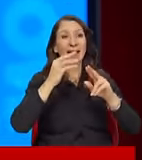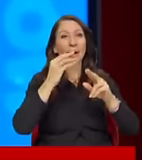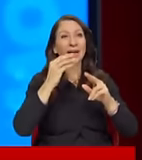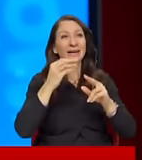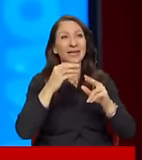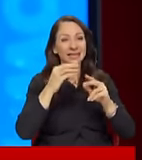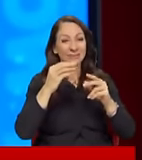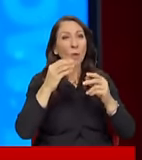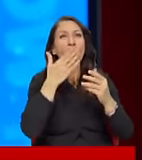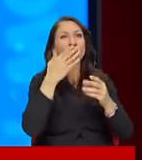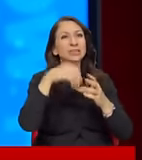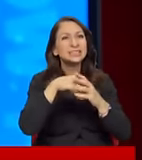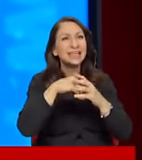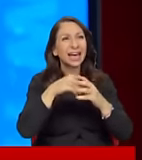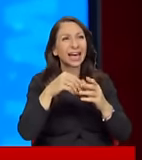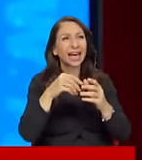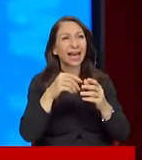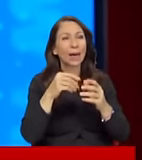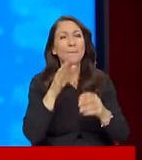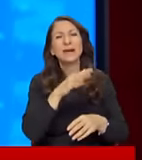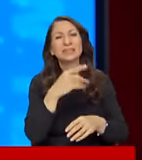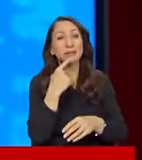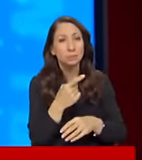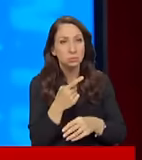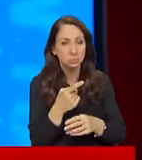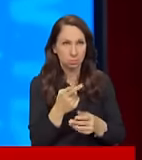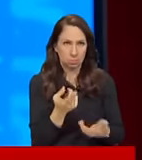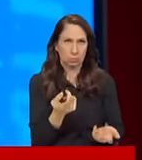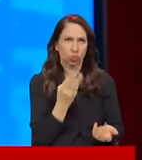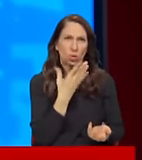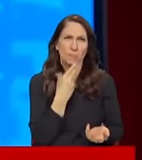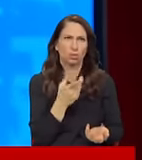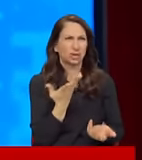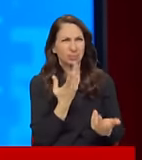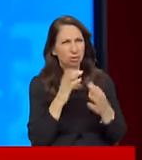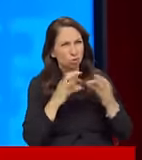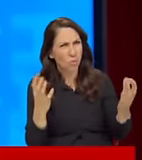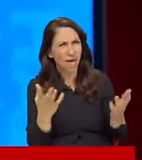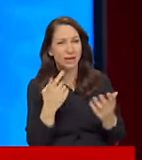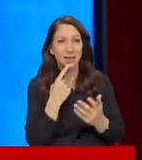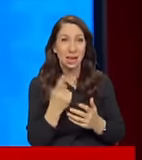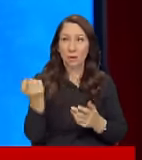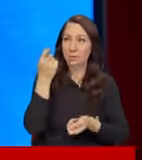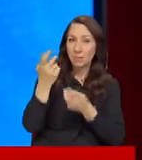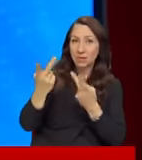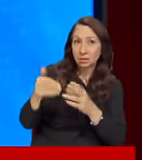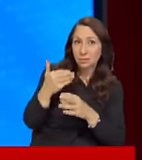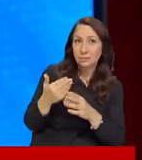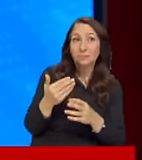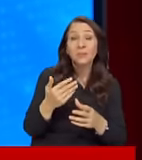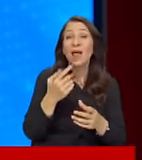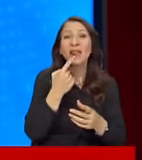basite almış. Yani kantinciler bile bana mesaj yazdı. Yani bu çok ayıp. Bu nasıl böyle bir şey denir diye. Lafın